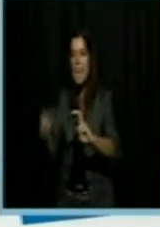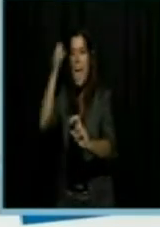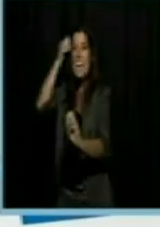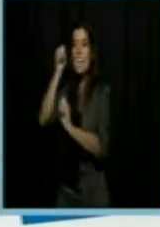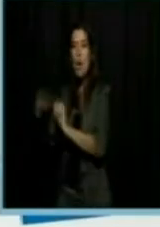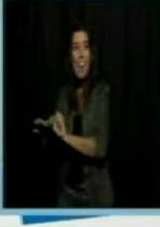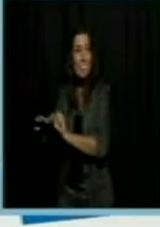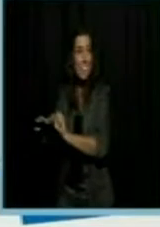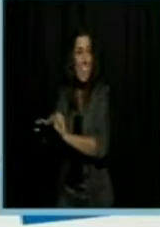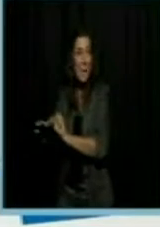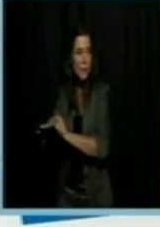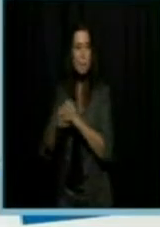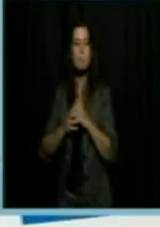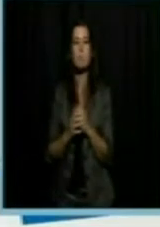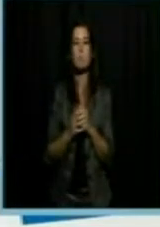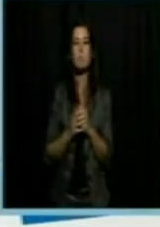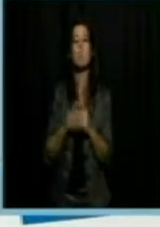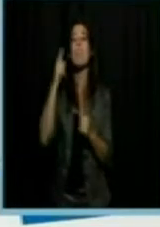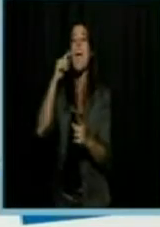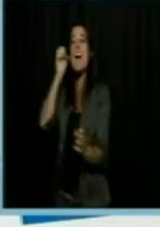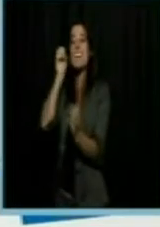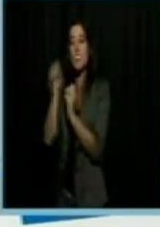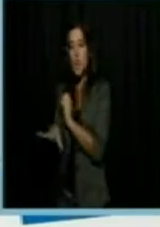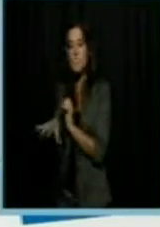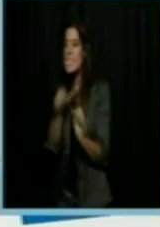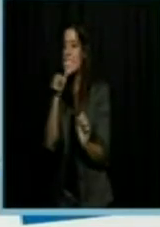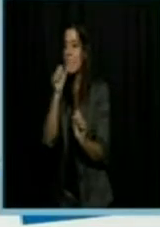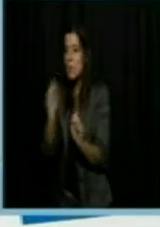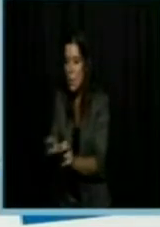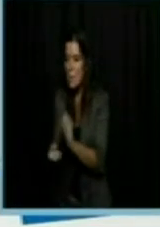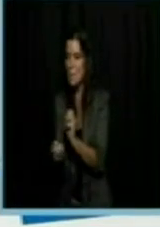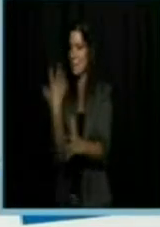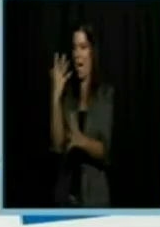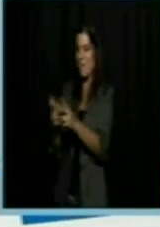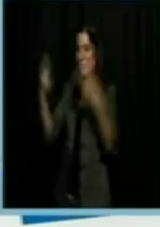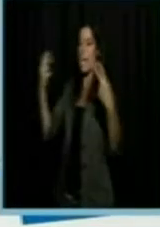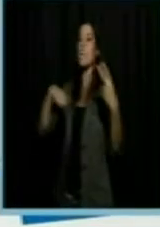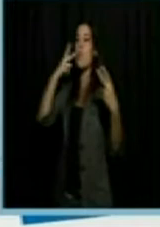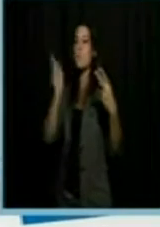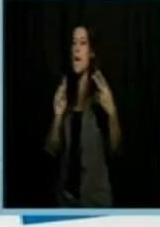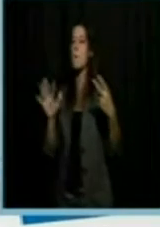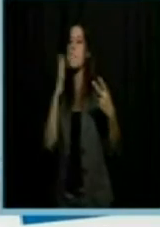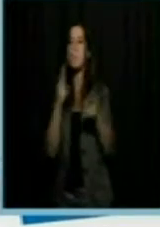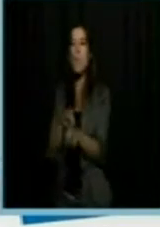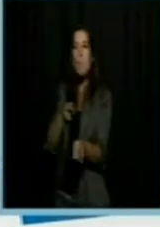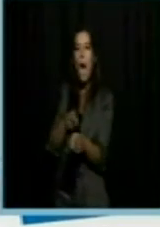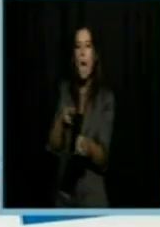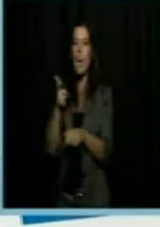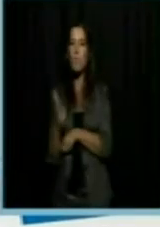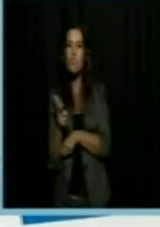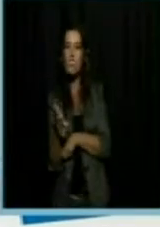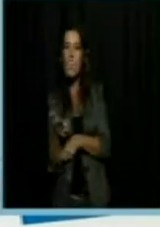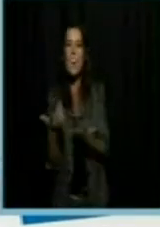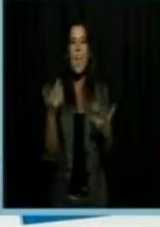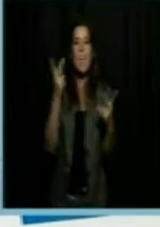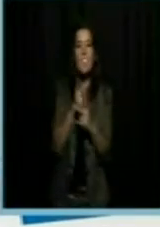I raggi si fanno per trovare delle cose che di solito apparentemente non vediamo. Ecco, simbolicamente una lupara, un fucile, che è il problema